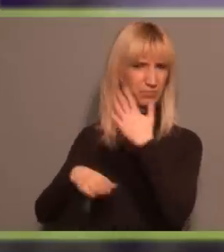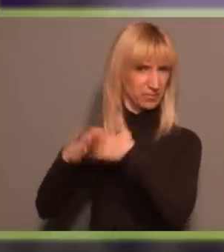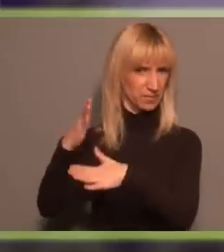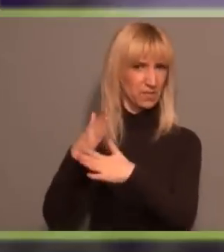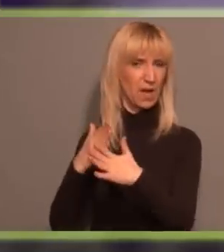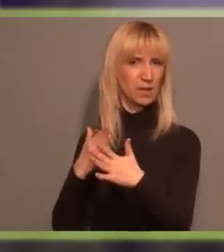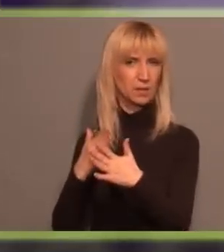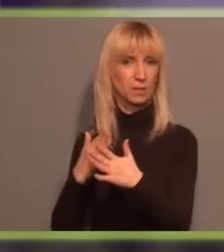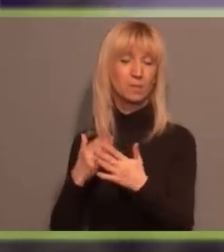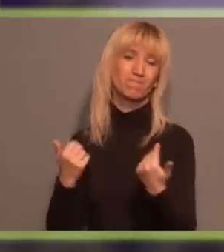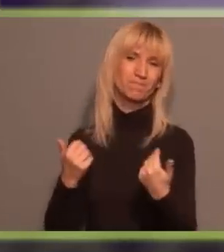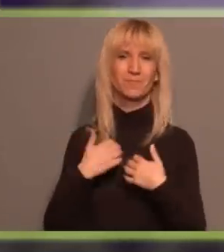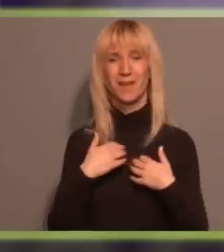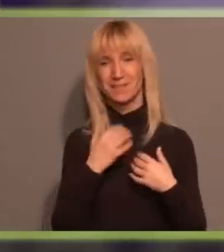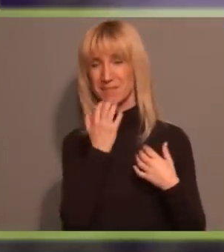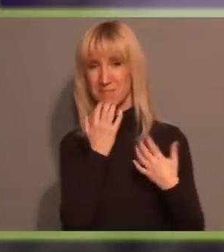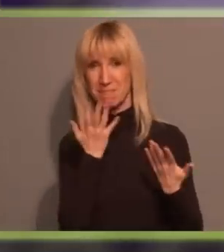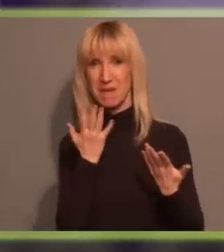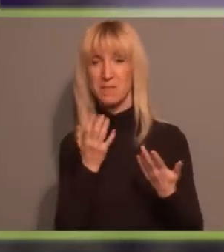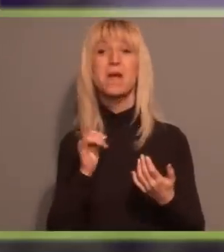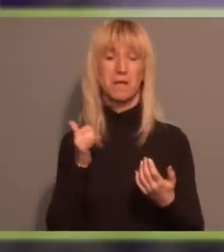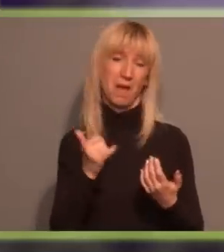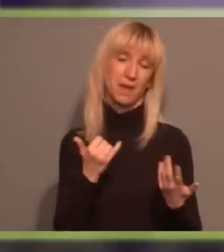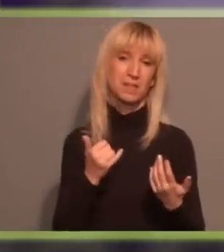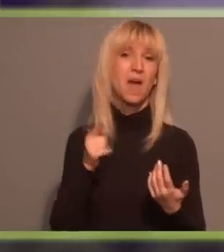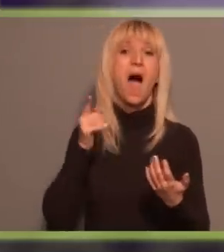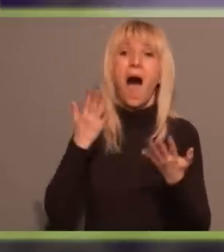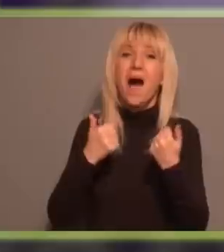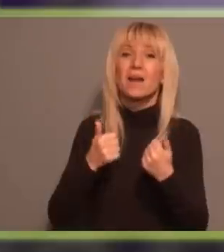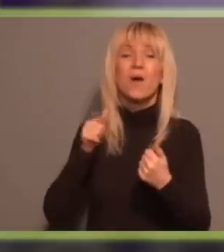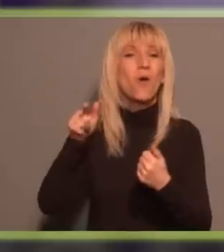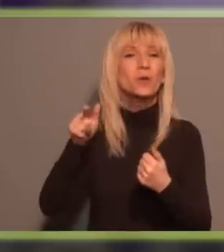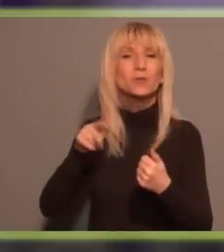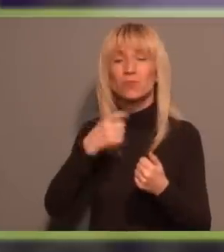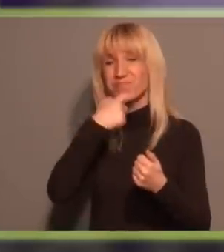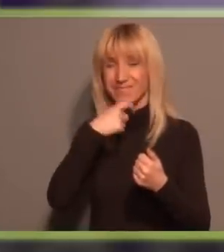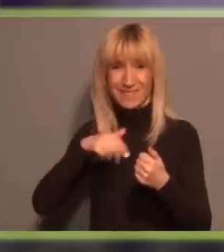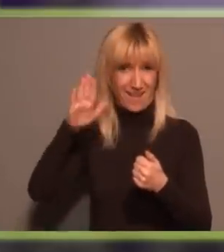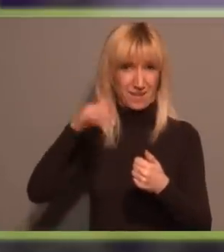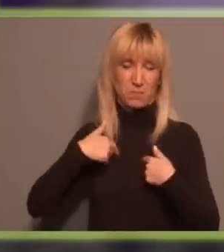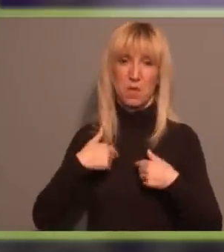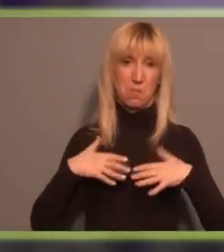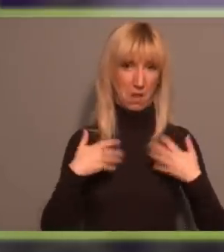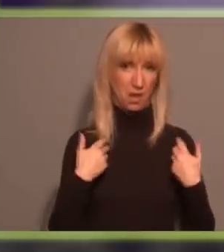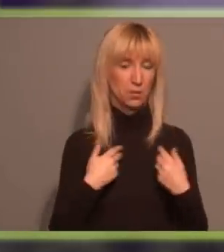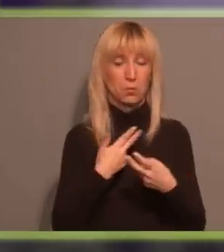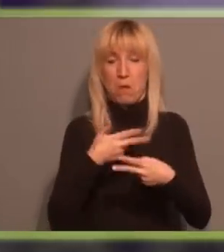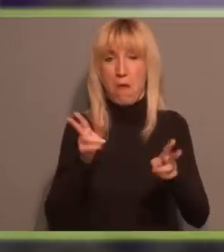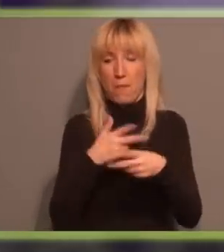disability, ali ja... Ja se smijem, pošto to je smiješno jer su mnogo stariji od mene i ne mogu da shvatim kako to